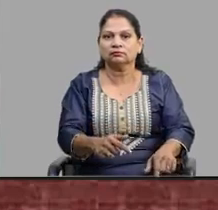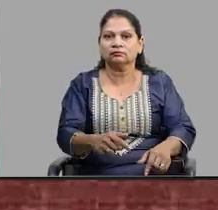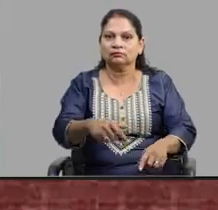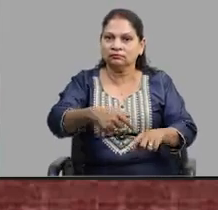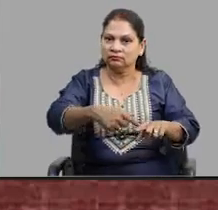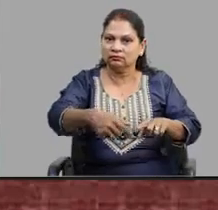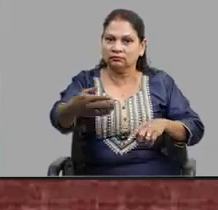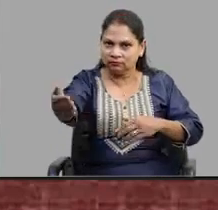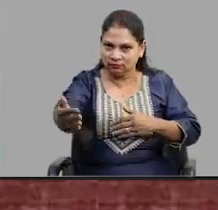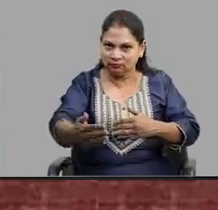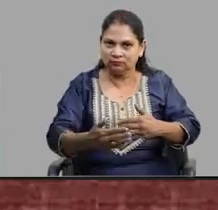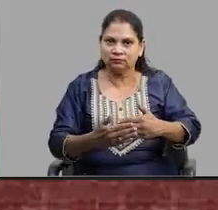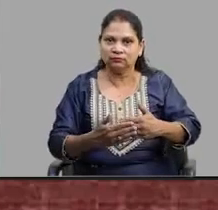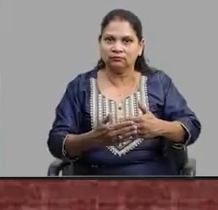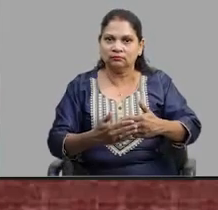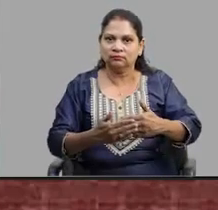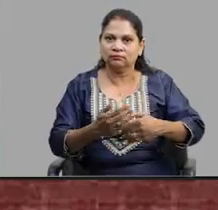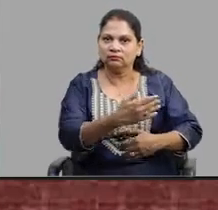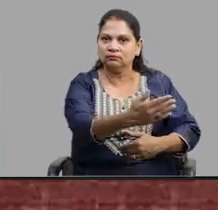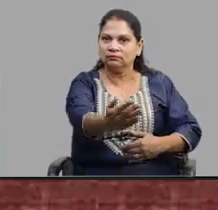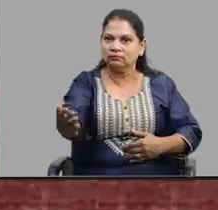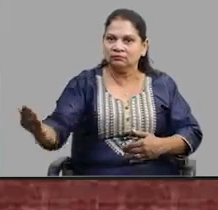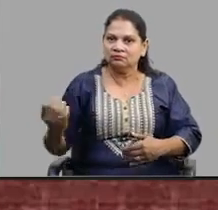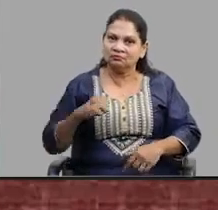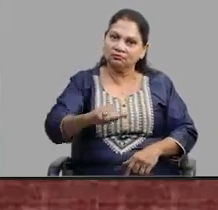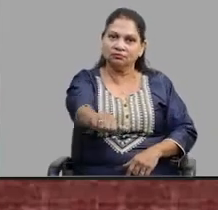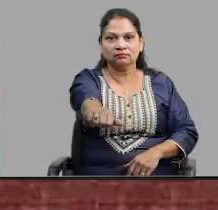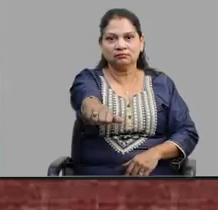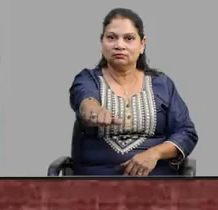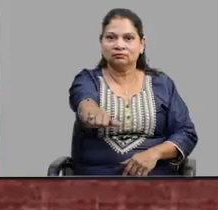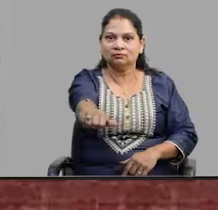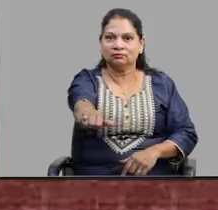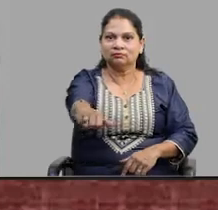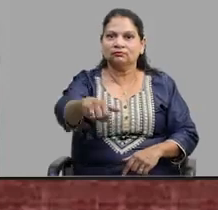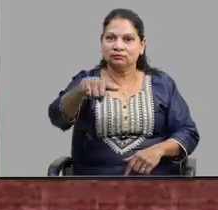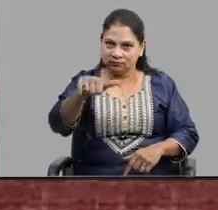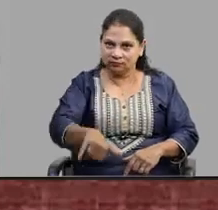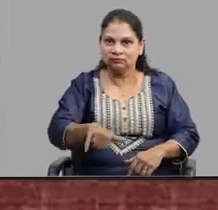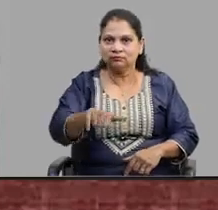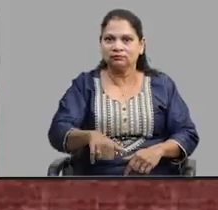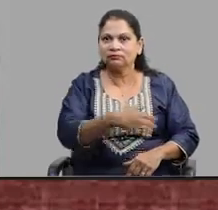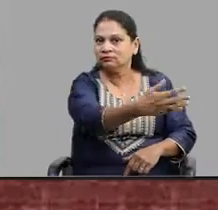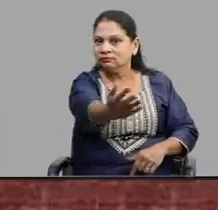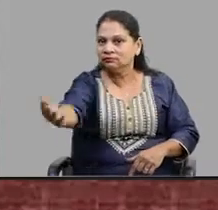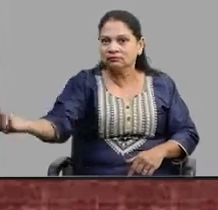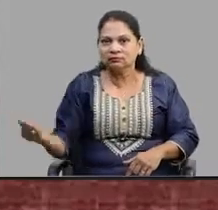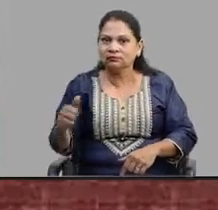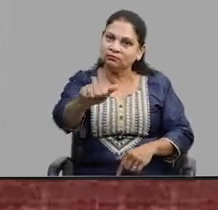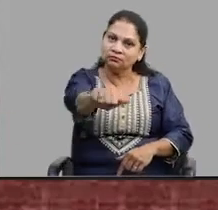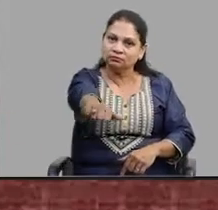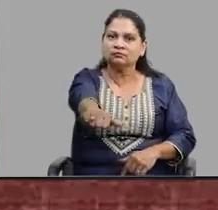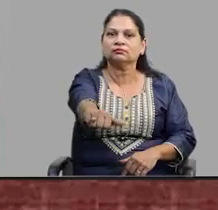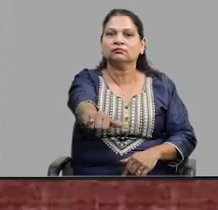है, चुनाव नजदीक आ रहे हैं, हम सब हीरो बन सकते हैं। जी हाँ, हम